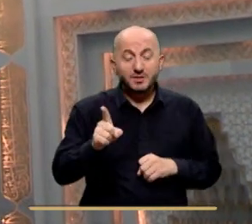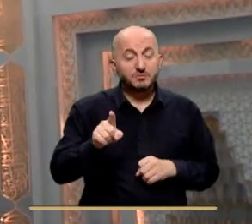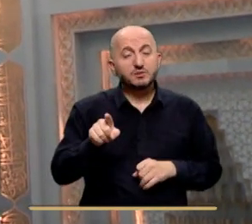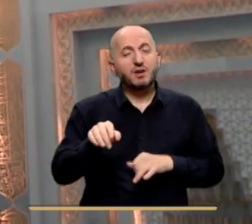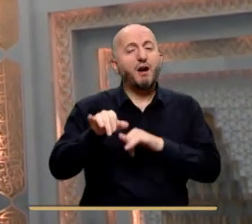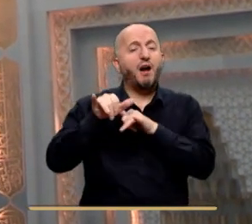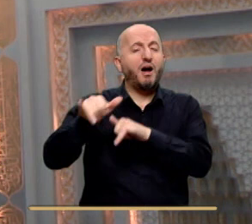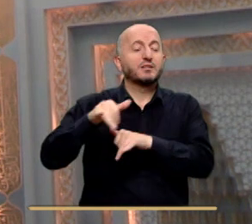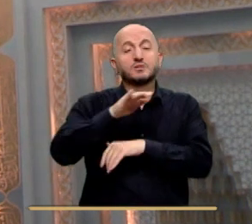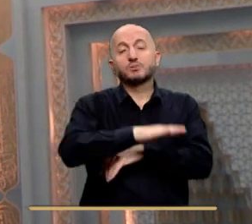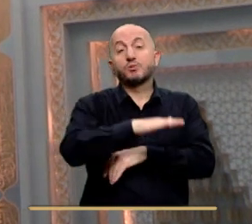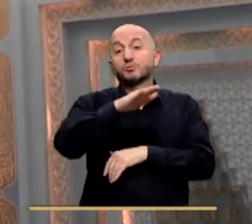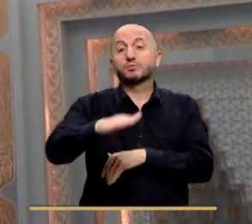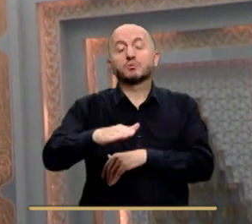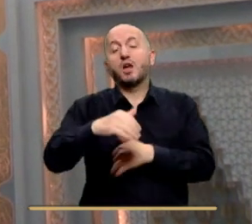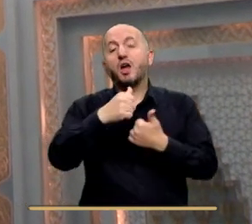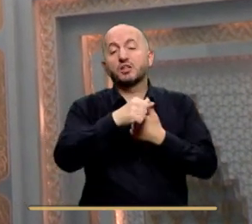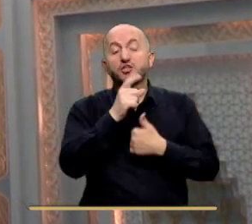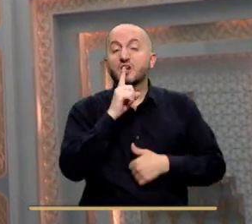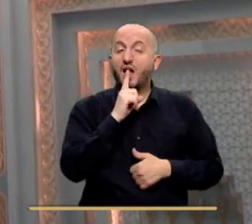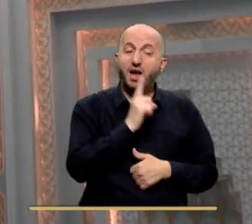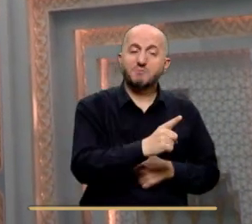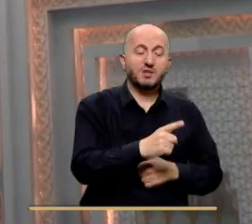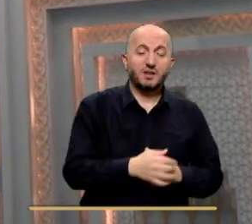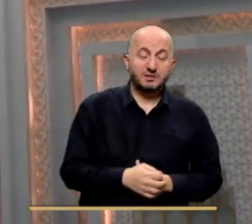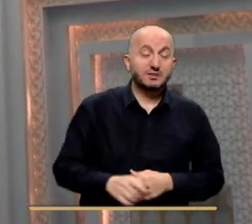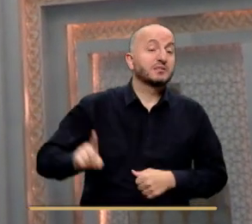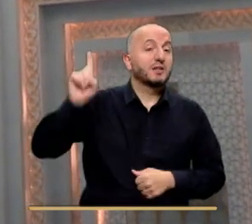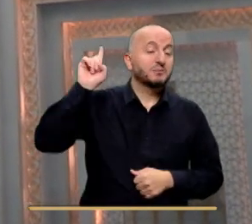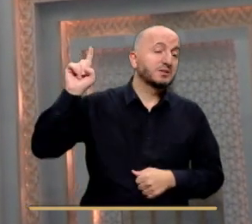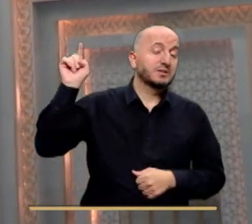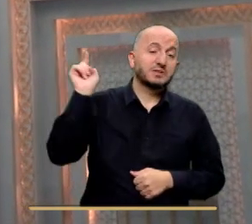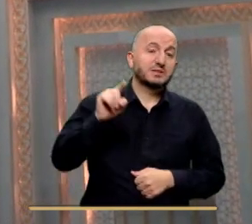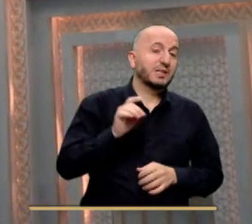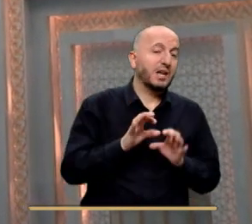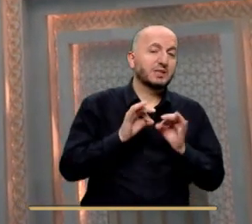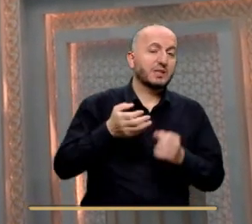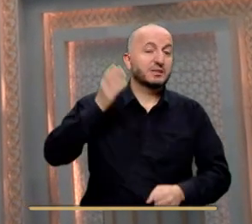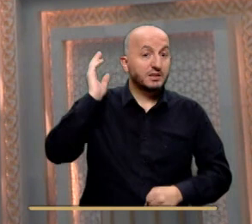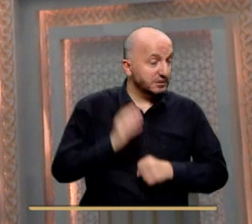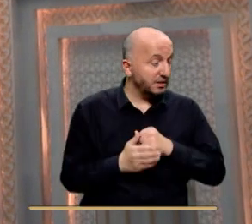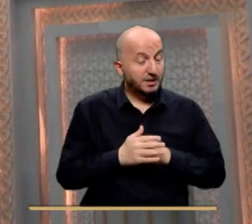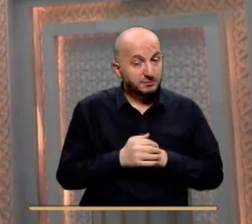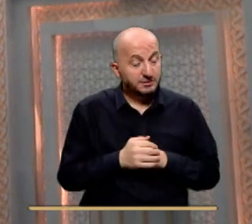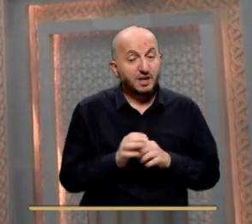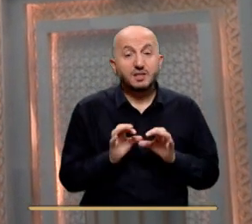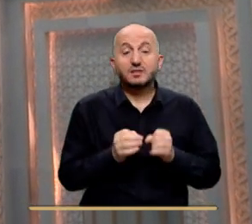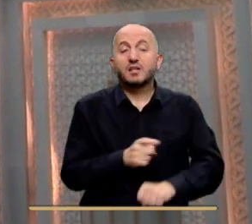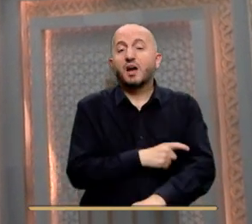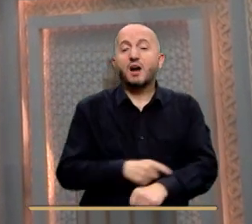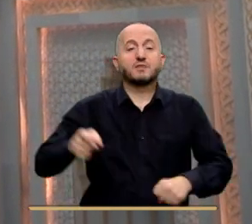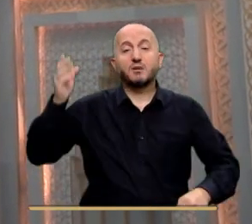onu çocuklarına, onu eşine emret. Rabbin sana neyi yasaklamışsa, neyi